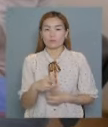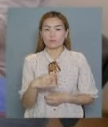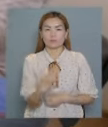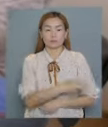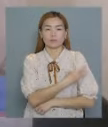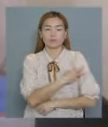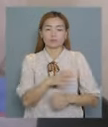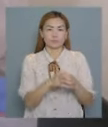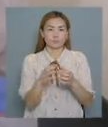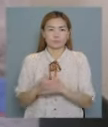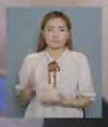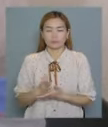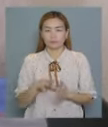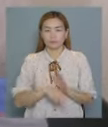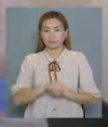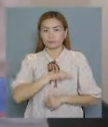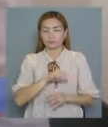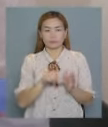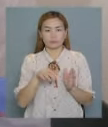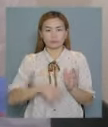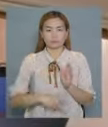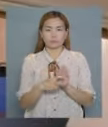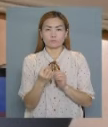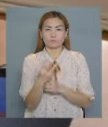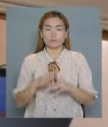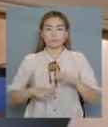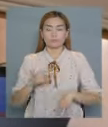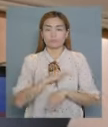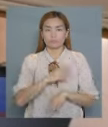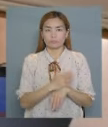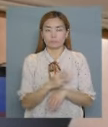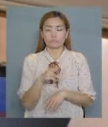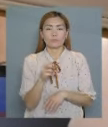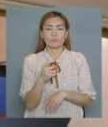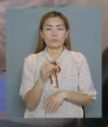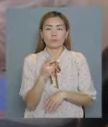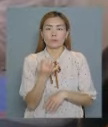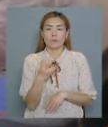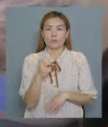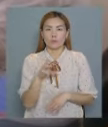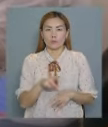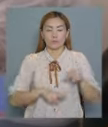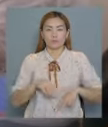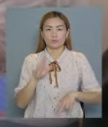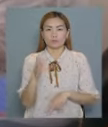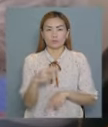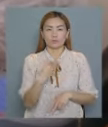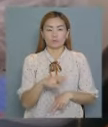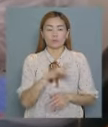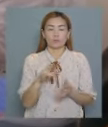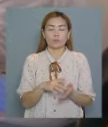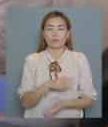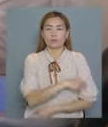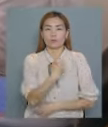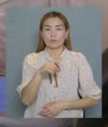медицинских учреждений, в которых работает 6813 специалистов. В микрорайонах Уиркен и Нурсая планируется строительство пристроек городским